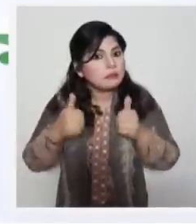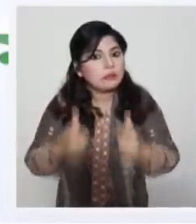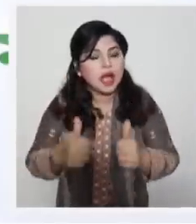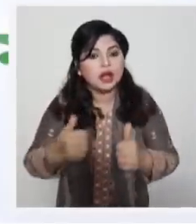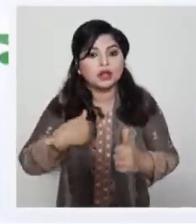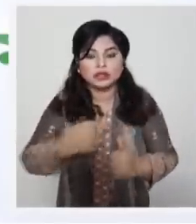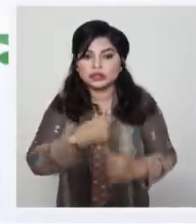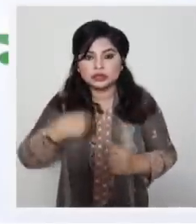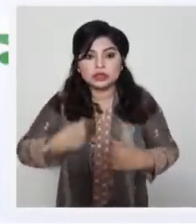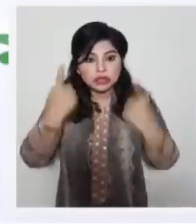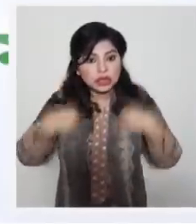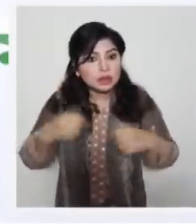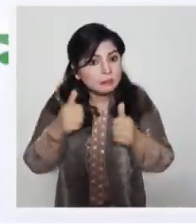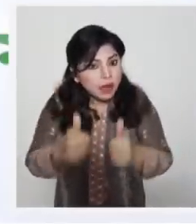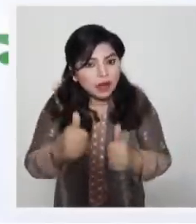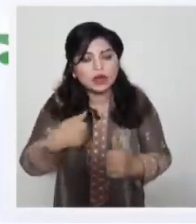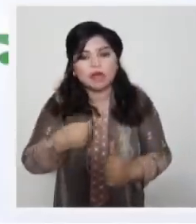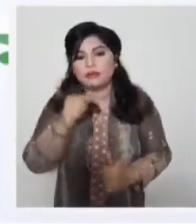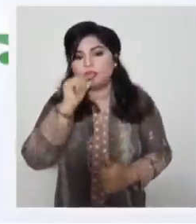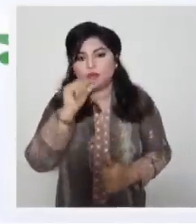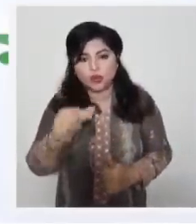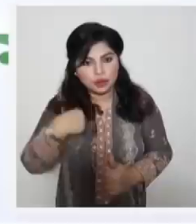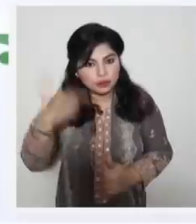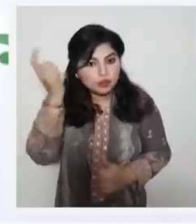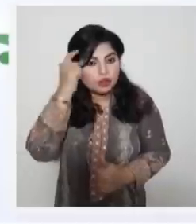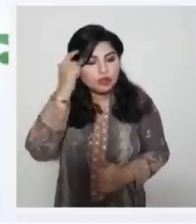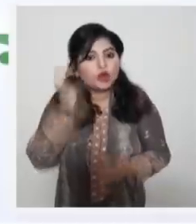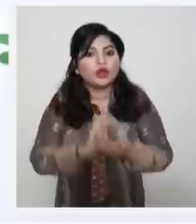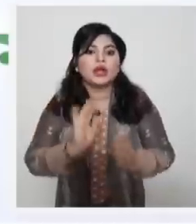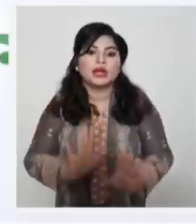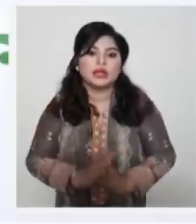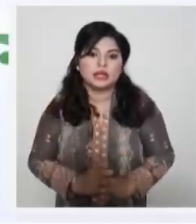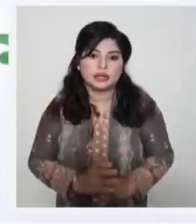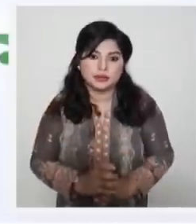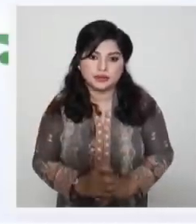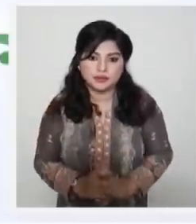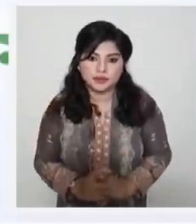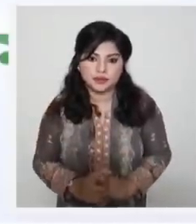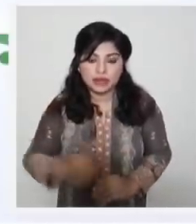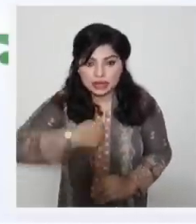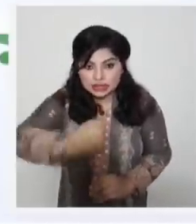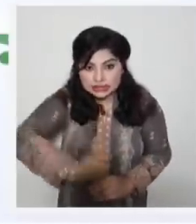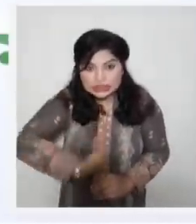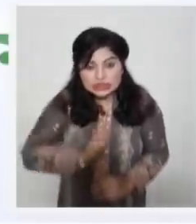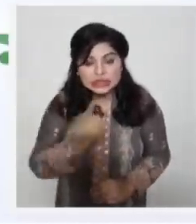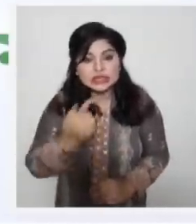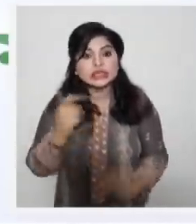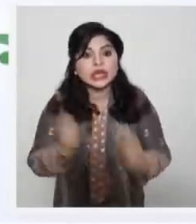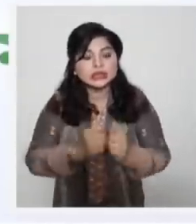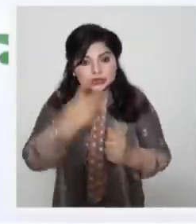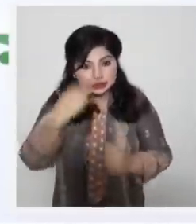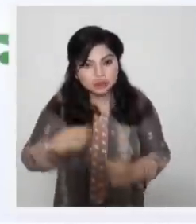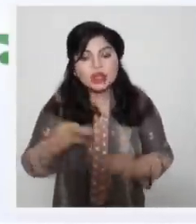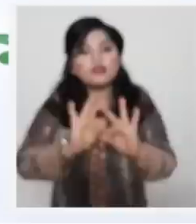আরেকটি হলো যে ব্যায়াম করা, শরীরকে সচল রাখা, শারীরিকভাবে সচল রাখা, এদিকেও যেন আমরা খেয়াল